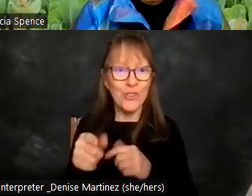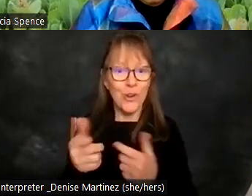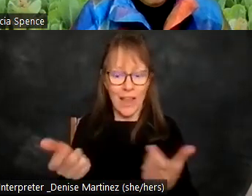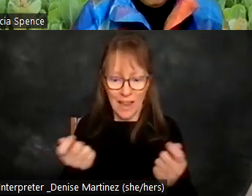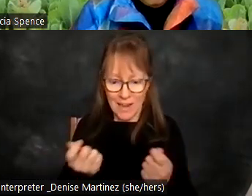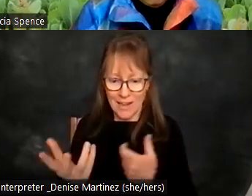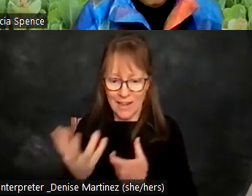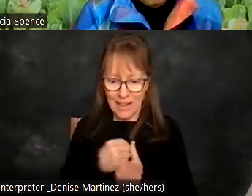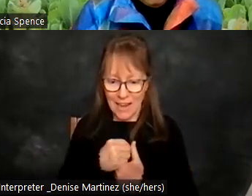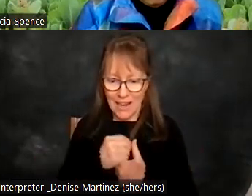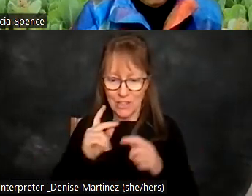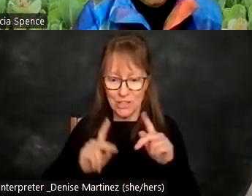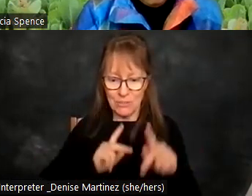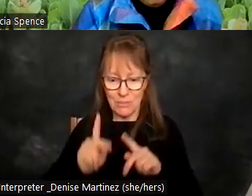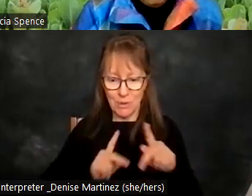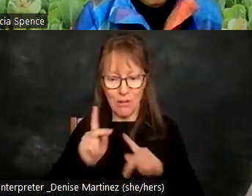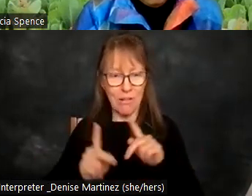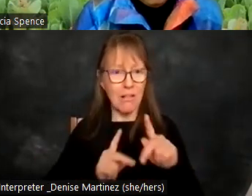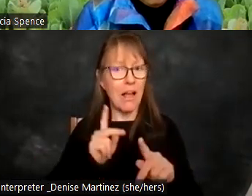mon, moi, pas ouais,